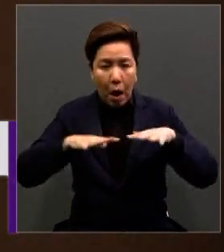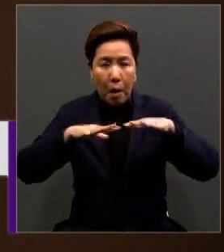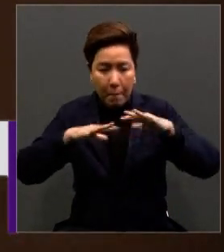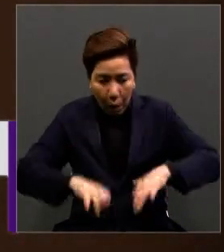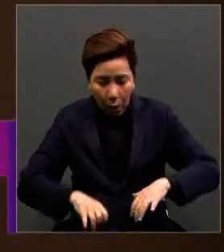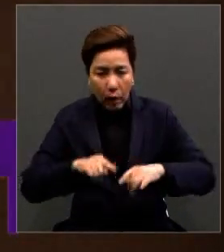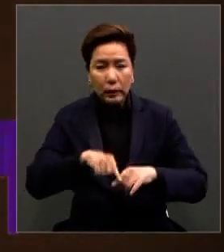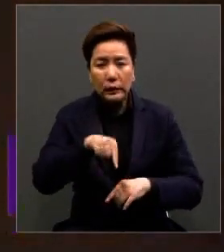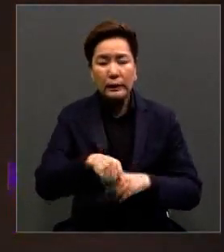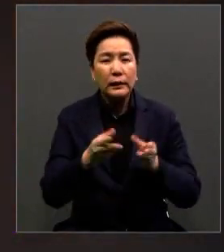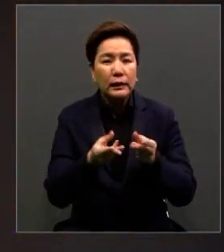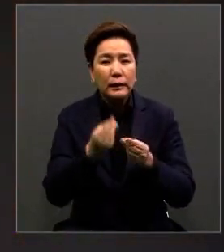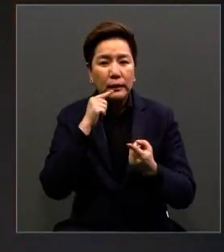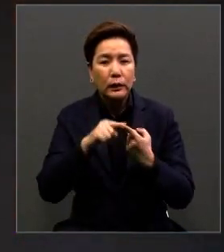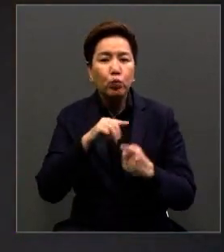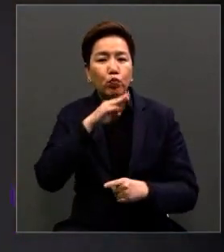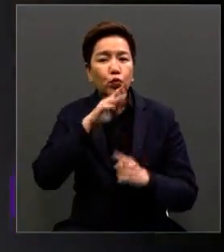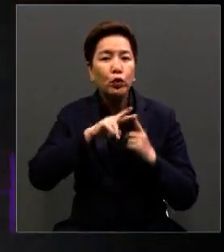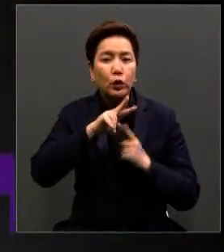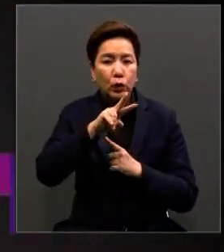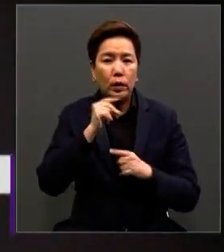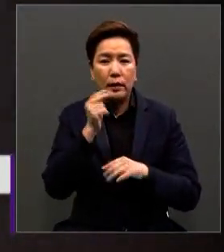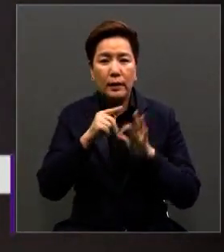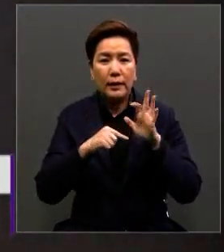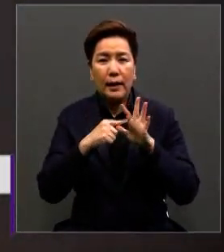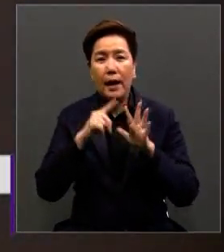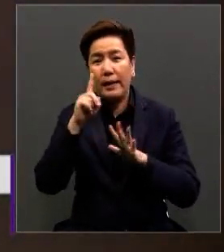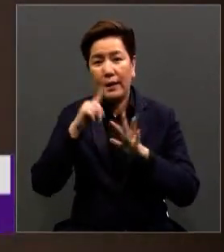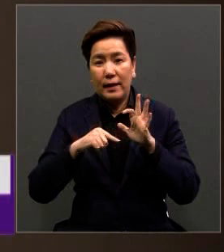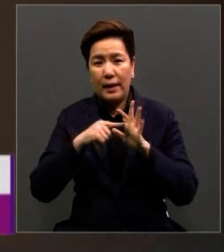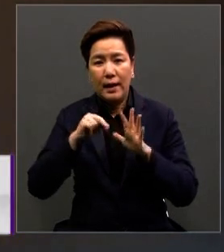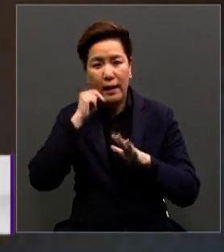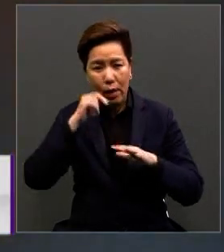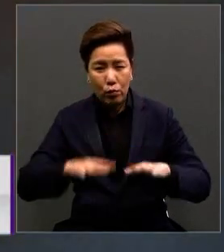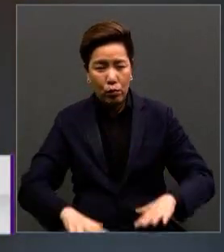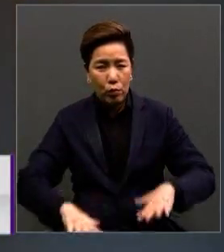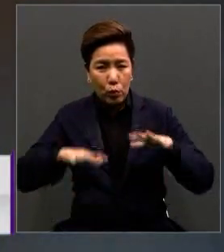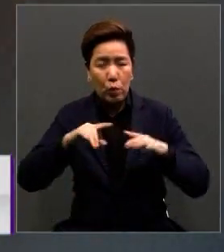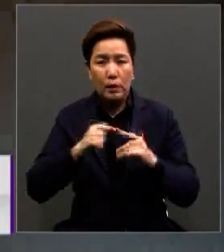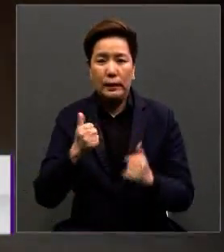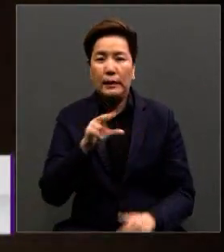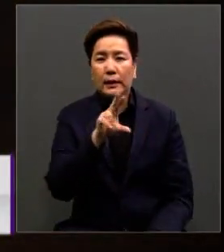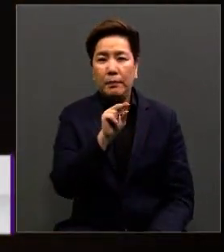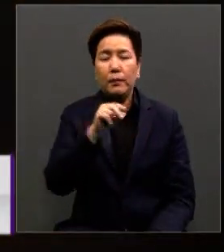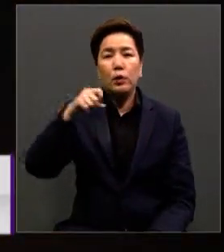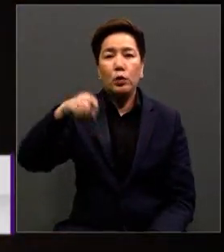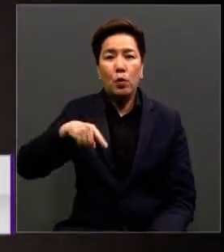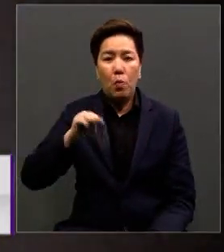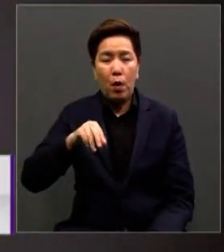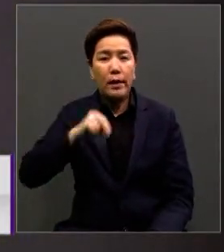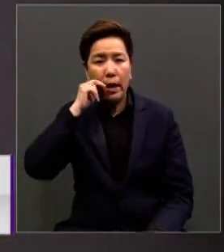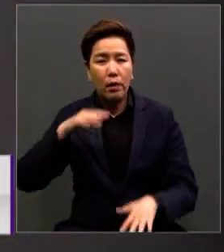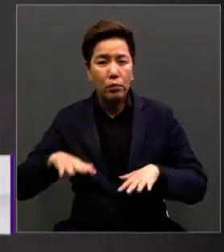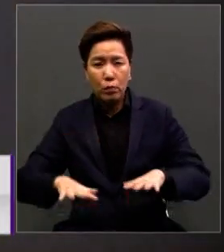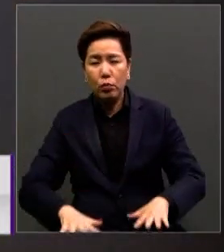บริเวณหนองดินจีนะหมู่ที่ 2บ้านท่าด่านตำบลแม่พริกระดับน้ำสูงประมาณ 30เซนติเมตรแล้วน้ำ